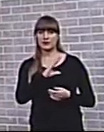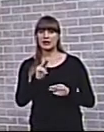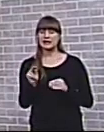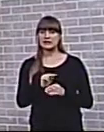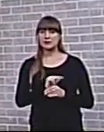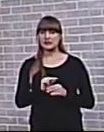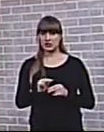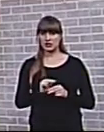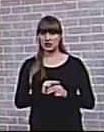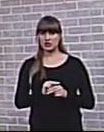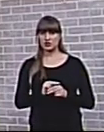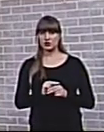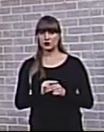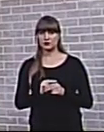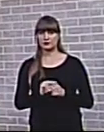диспансеризацию.